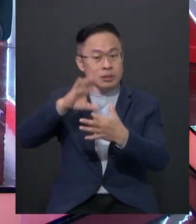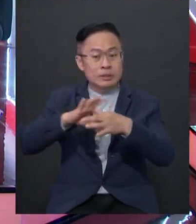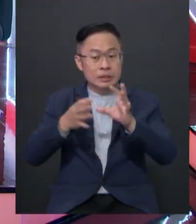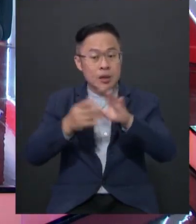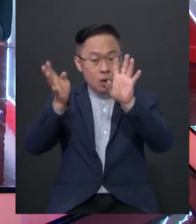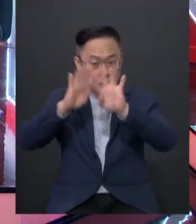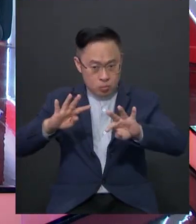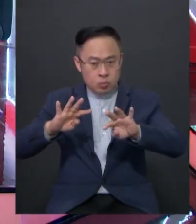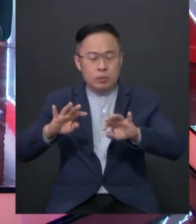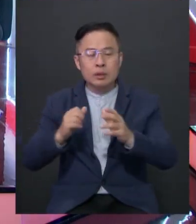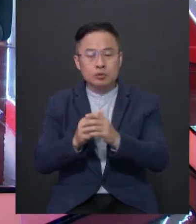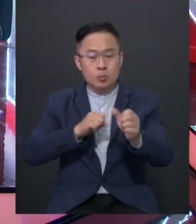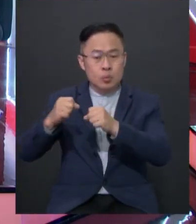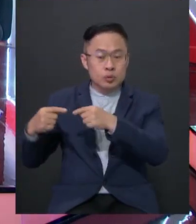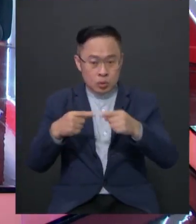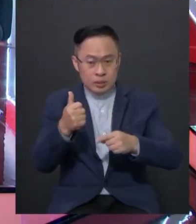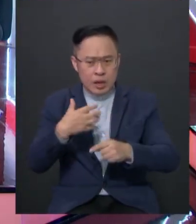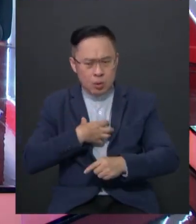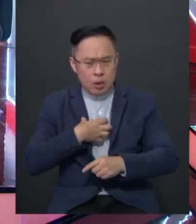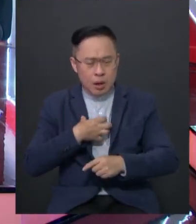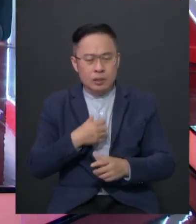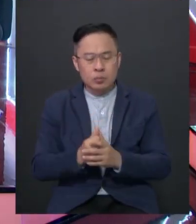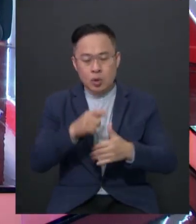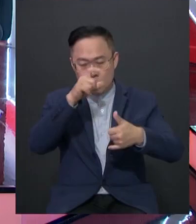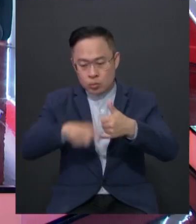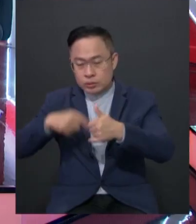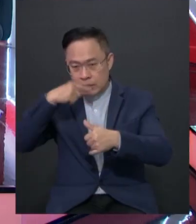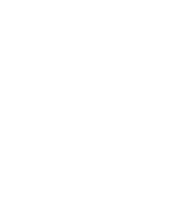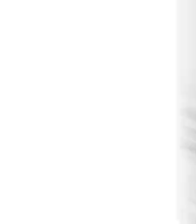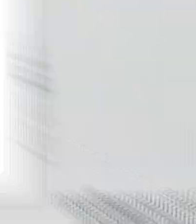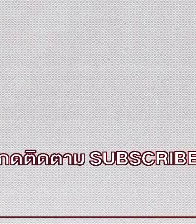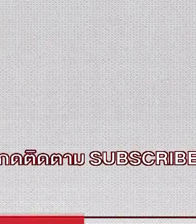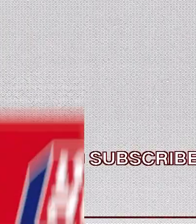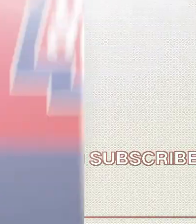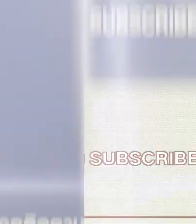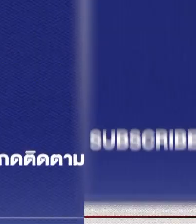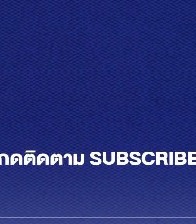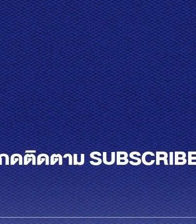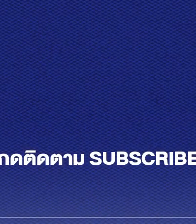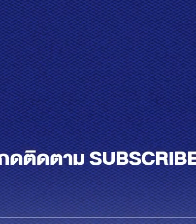พราะว่าเหล่านี้แหละก็จะเป็นอนาคตของนักชกไทยที่จะไปแข่งขันที่โอลิมปิกเกมค่ะ ครับ